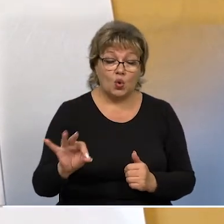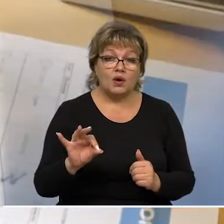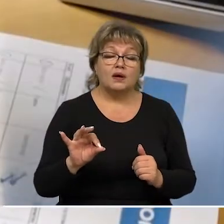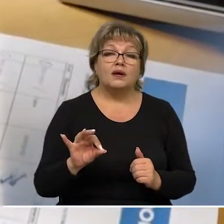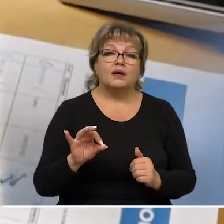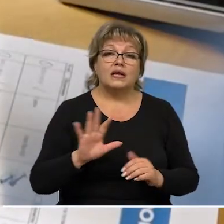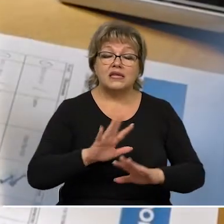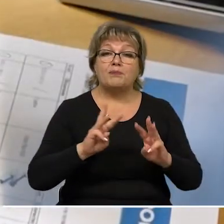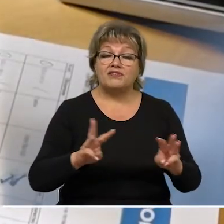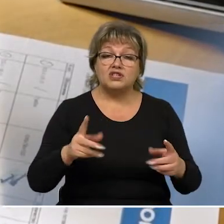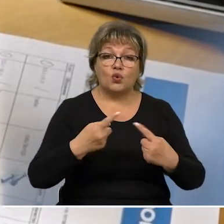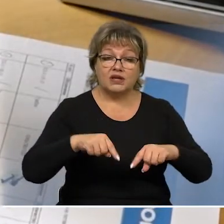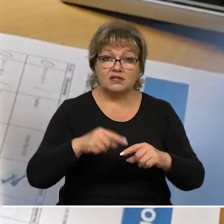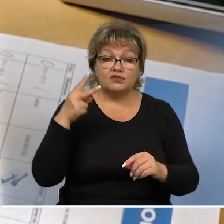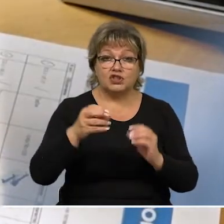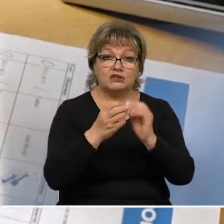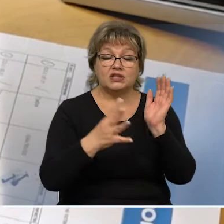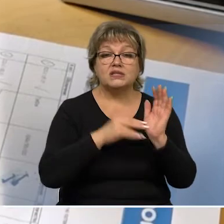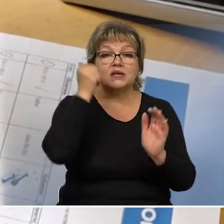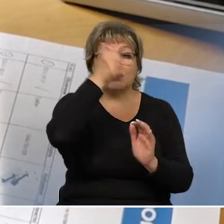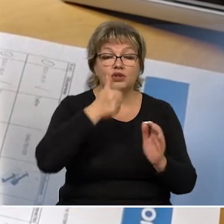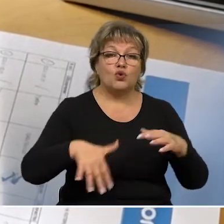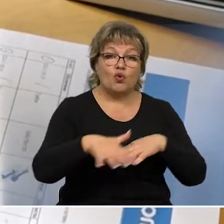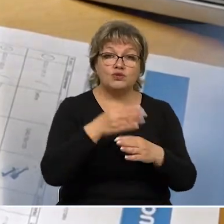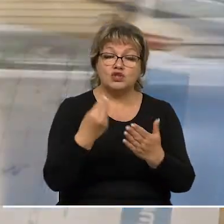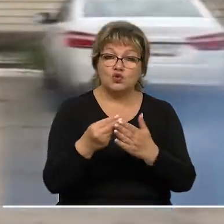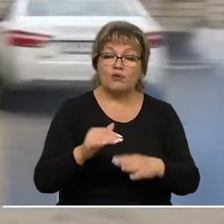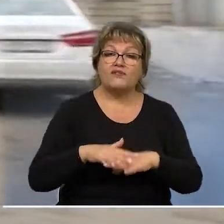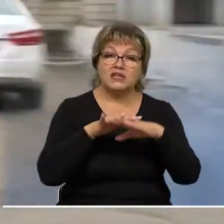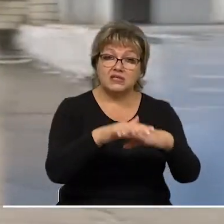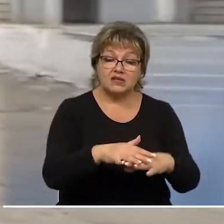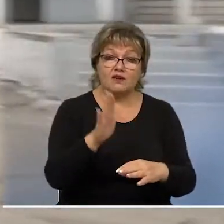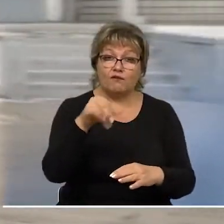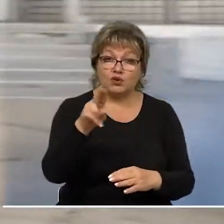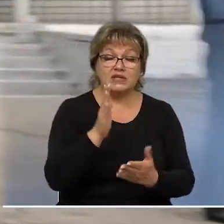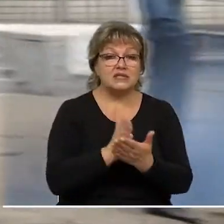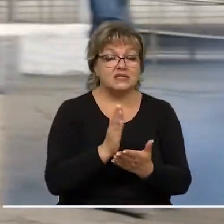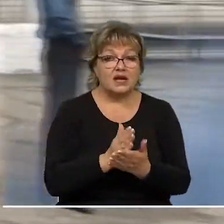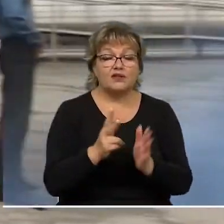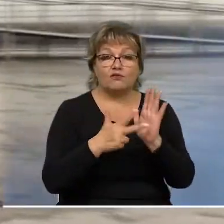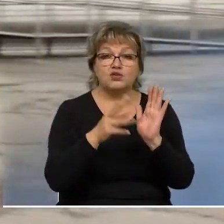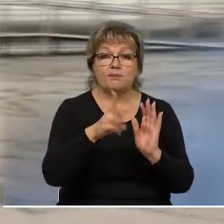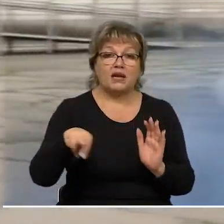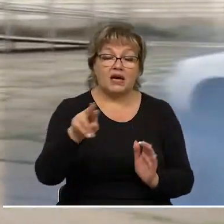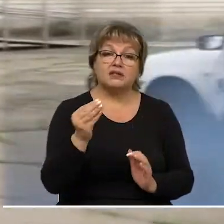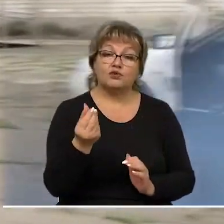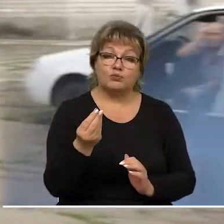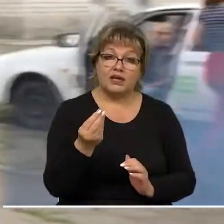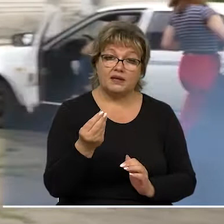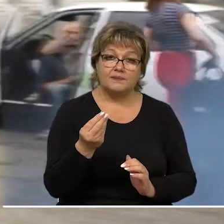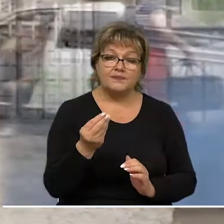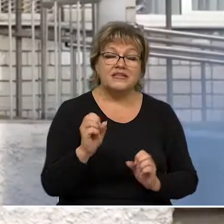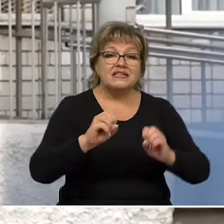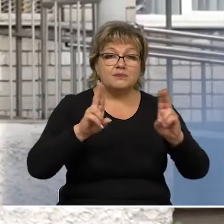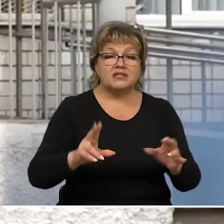некоммерческих неправительственных организаций 2019 году общая сумма финансирование фонда составила 8